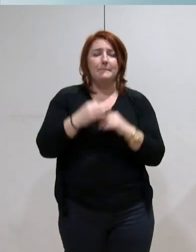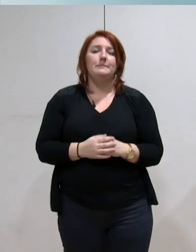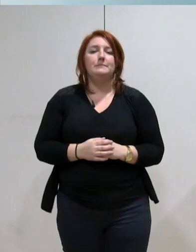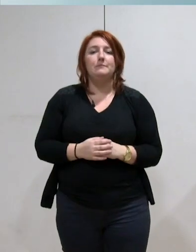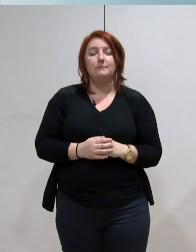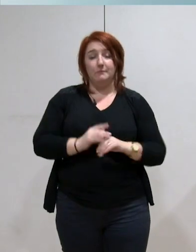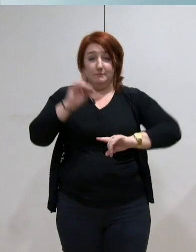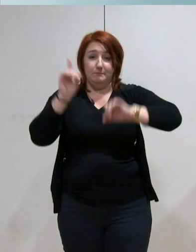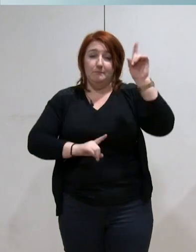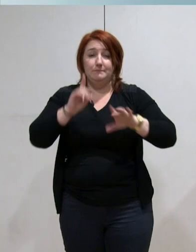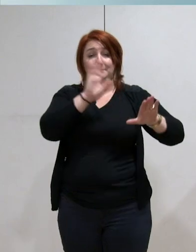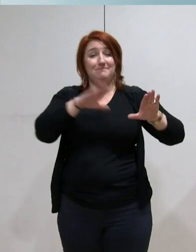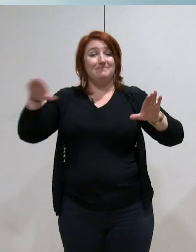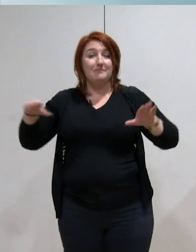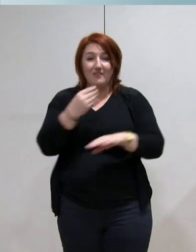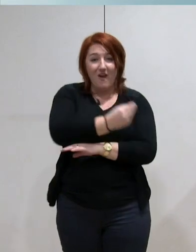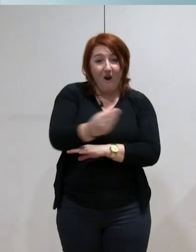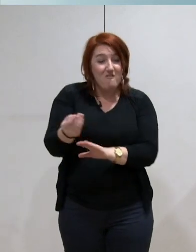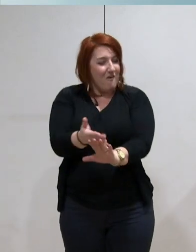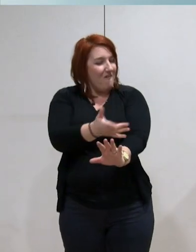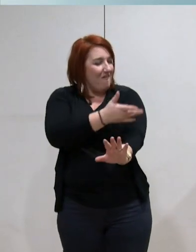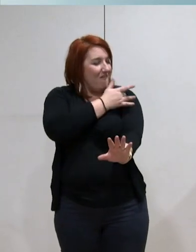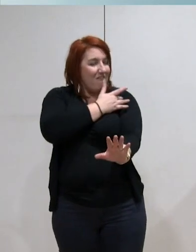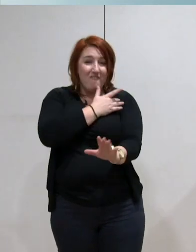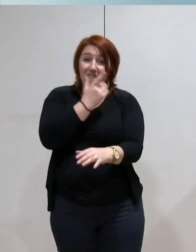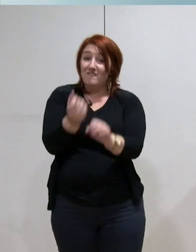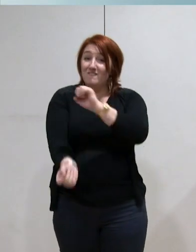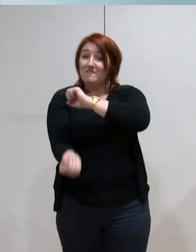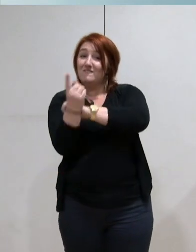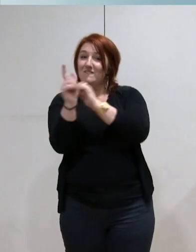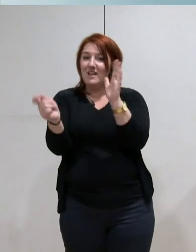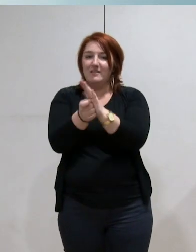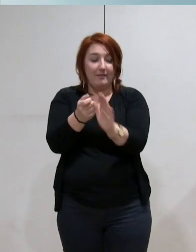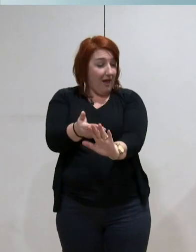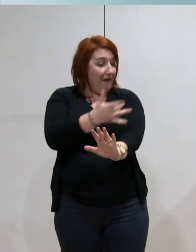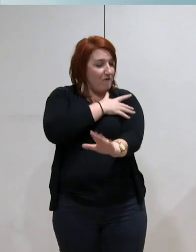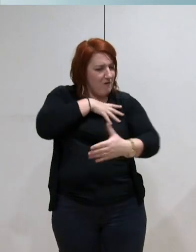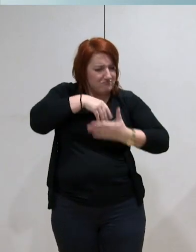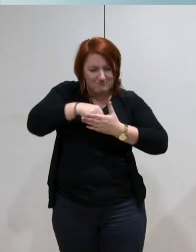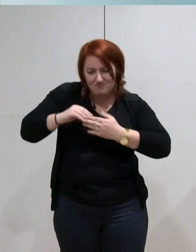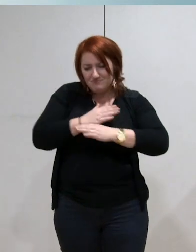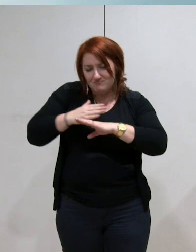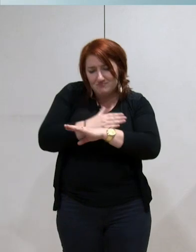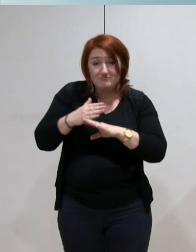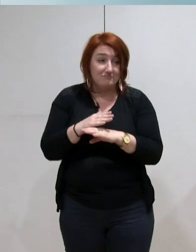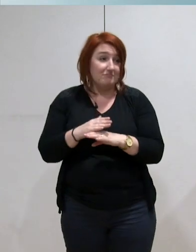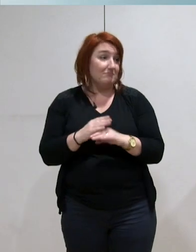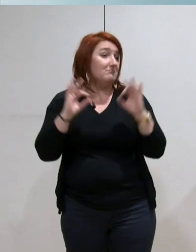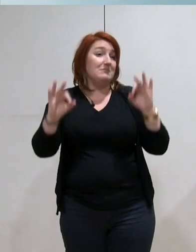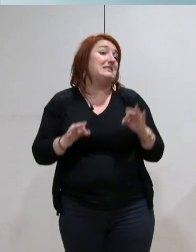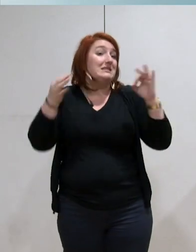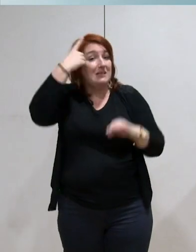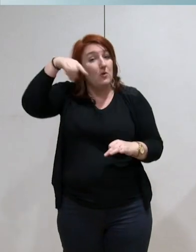mobilise notamment des enfants pendant plusieurs mois avant l'événement c'est le principe même de la participation et c'est ce que nous continuons